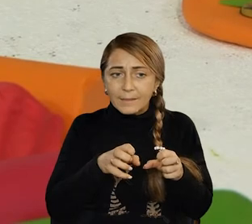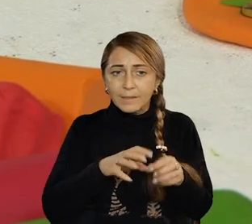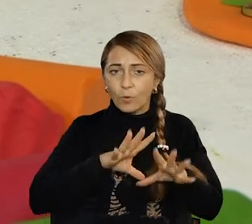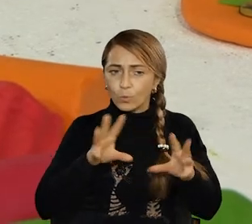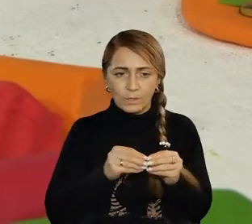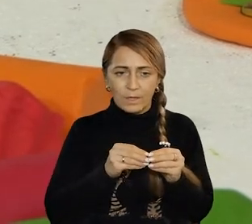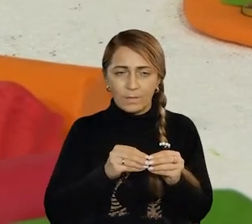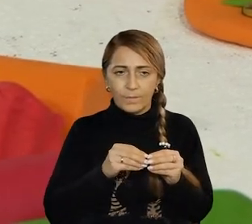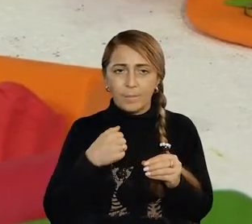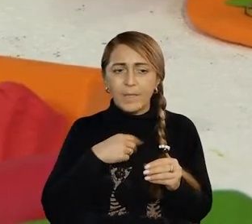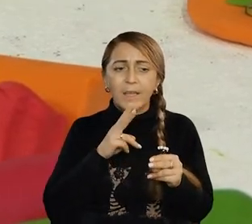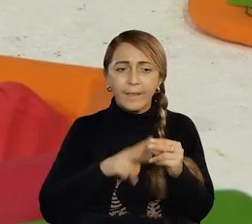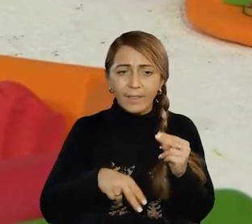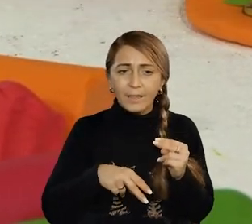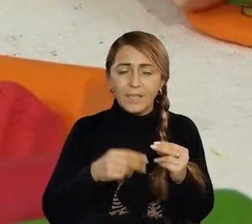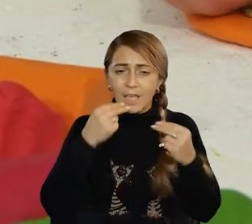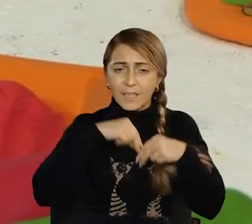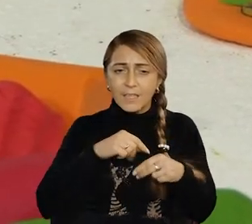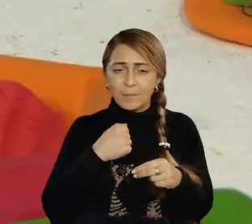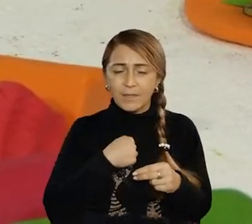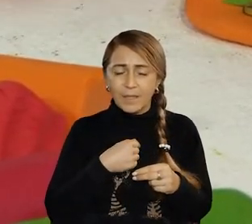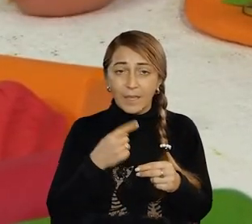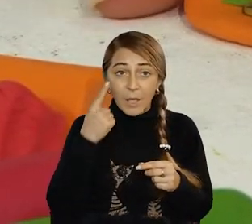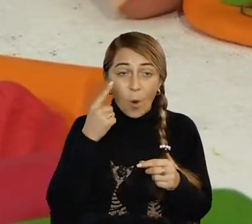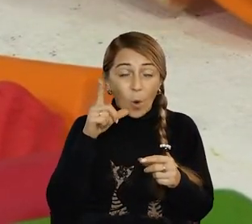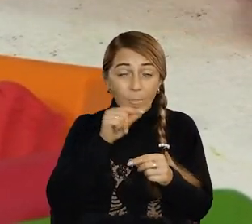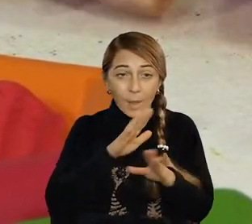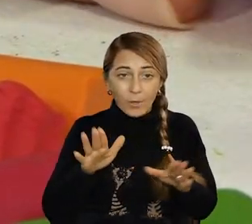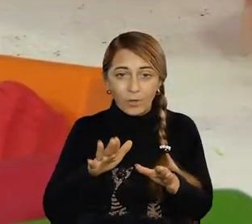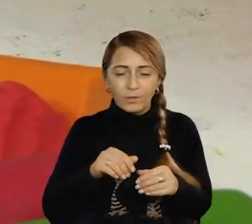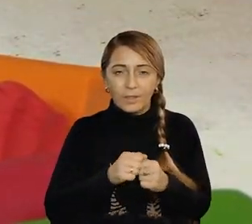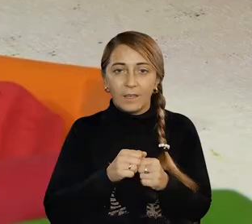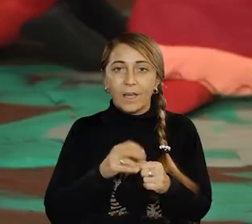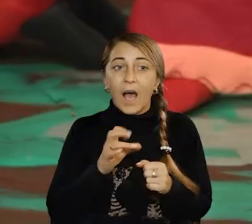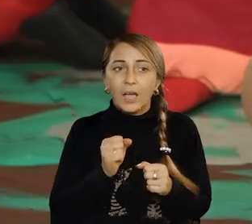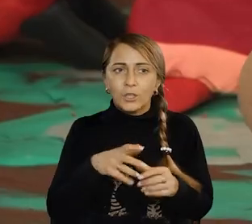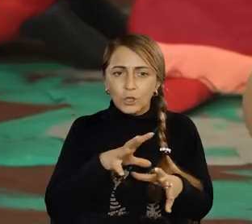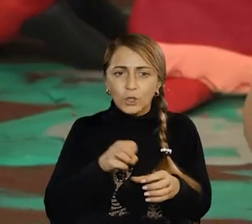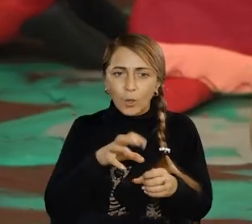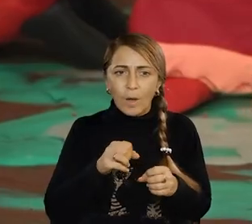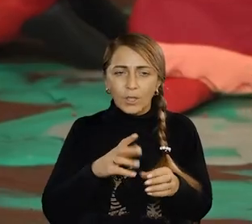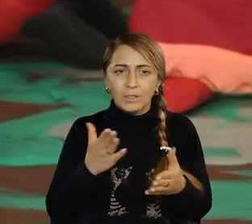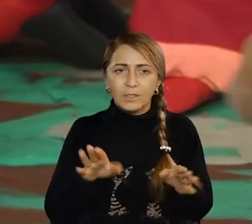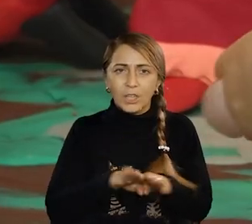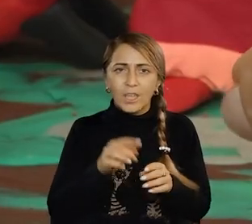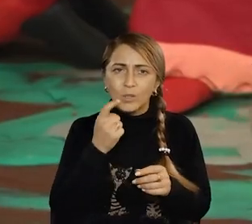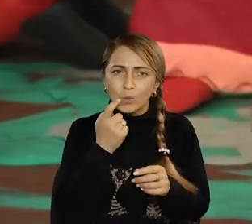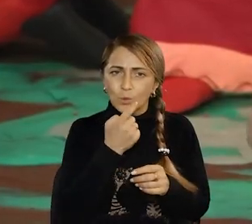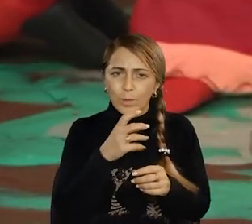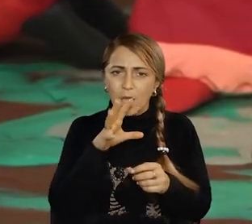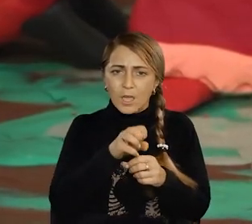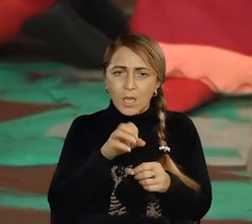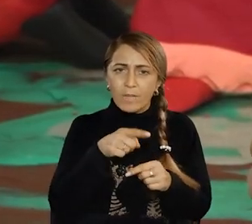«Усе, мені кінець, з'їсть і оком не моргне», – пролепетав він. «Адже в собак такі гострі зуби, і вони